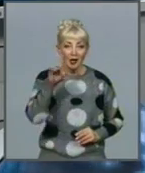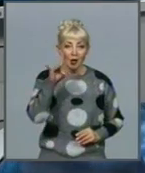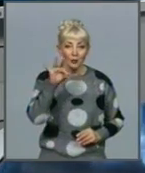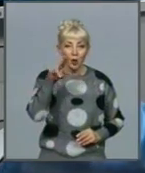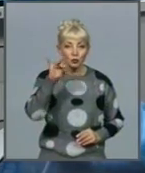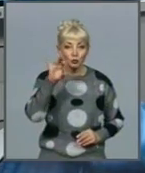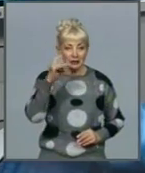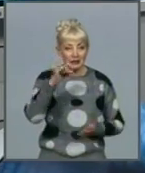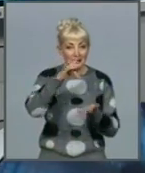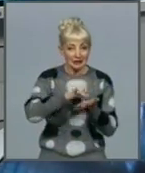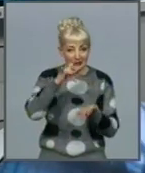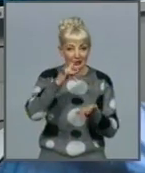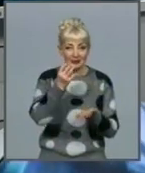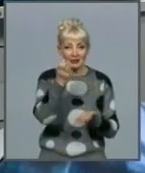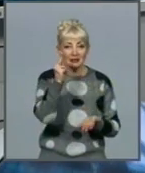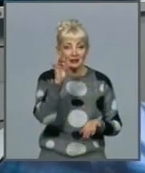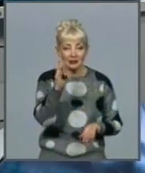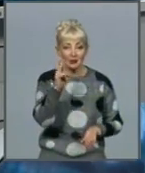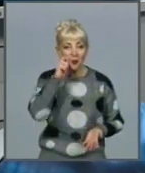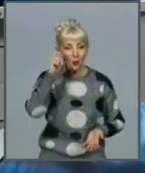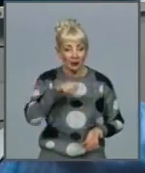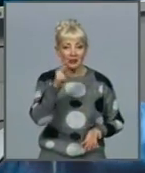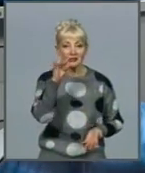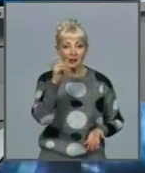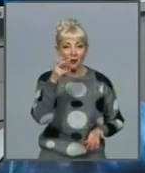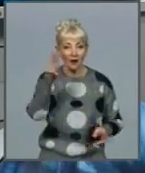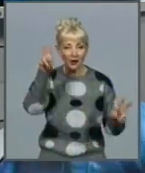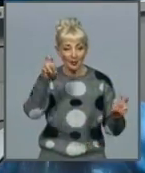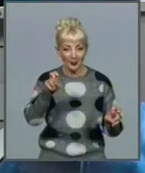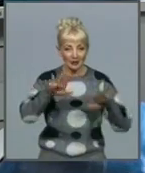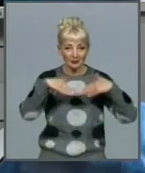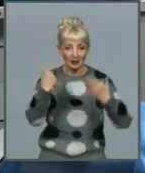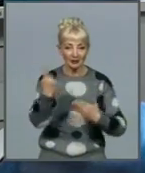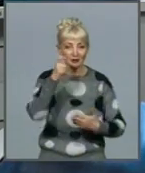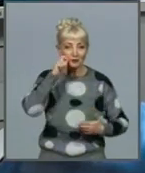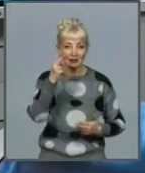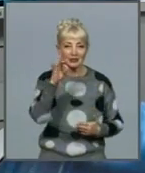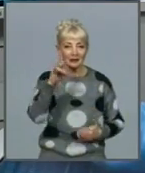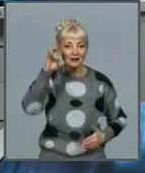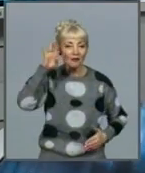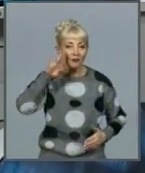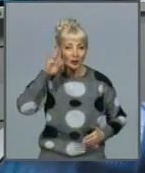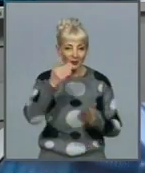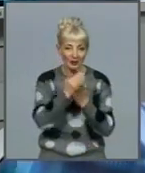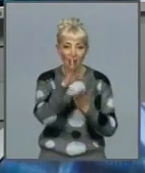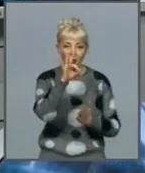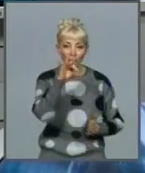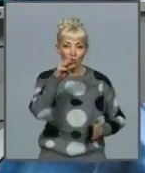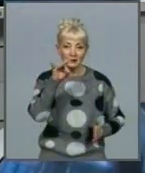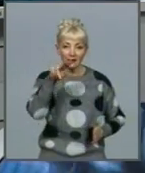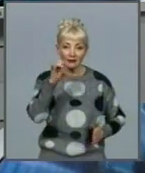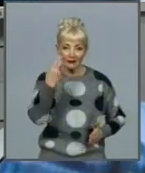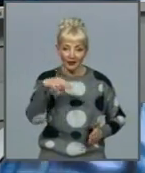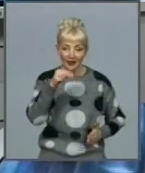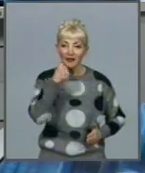Національний цирк та Державна циркова компанія представляють єдиний в Україні цирк на воді з програмою «Waterland. Таємниці Атлантиди». У